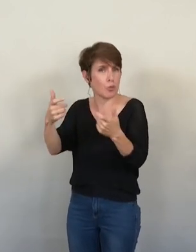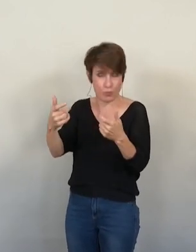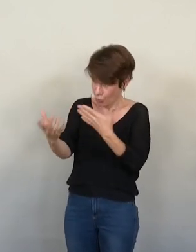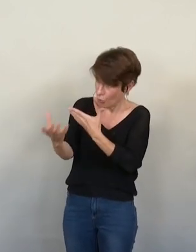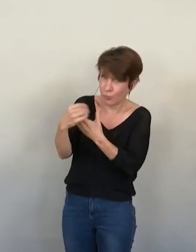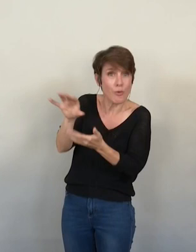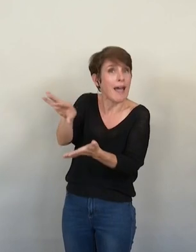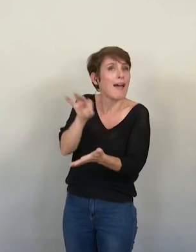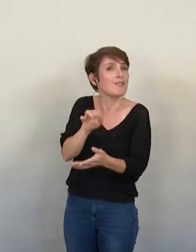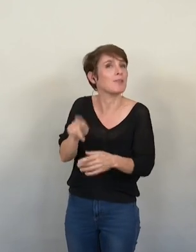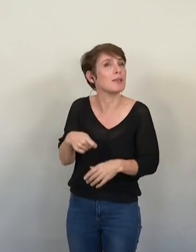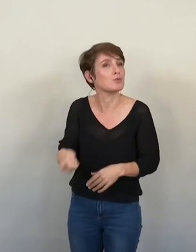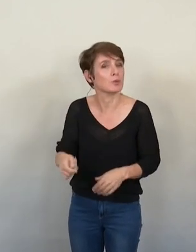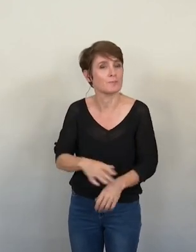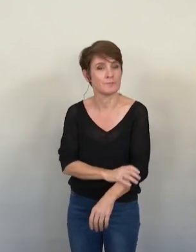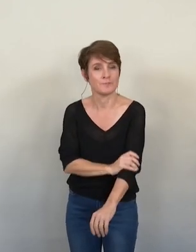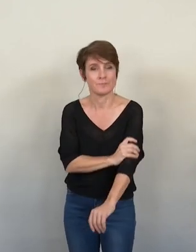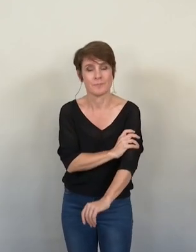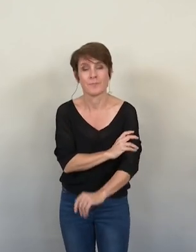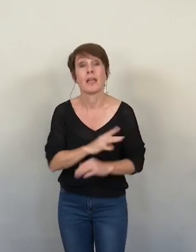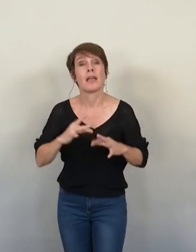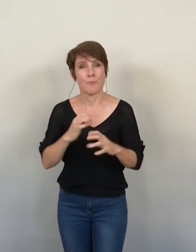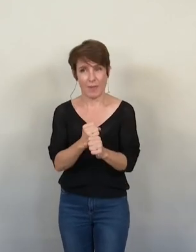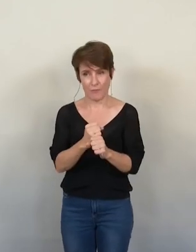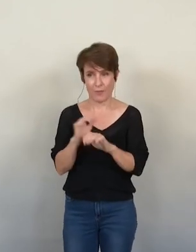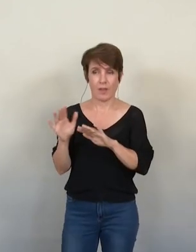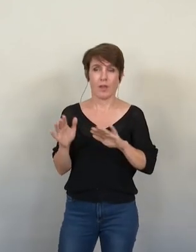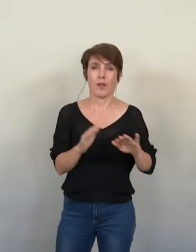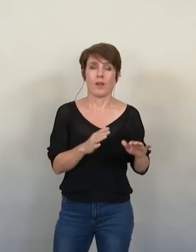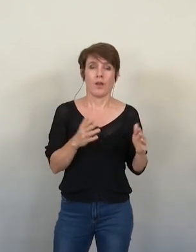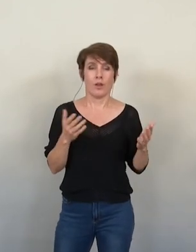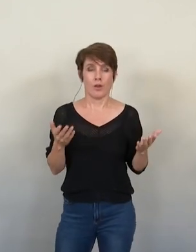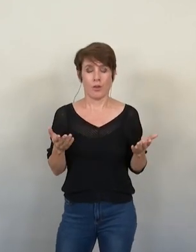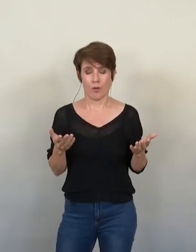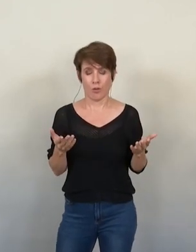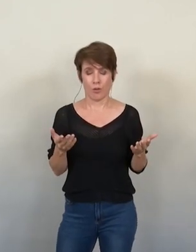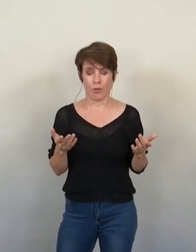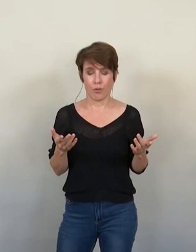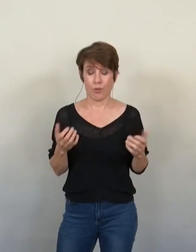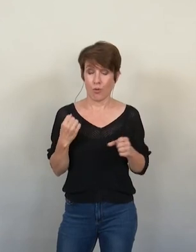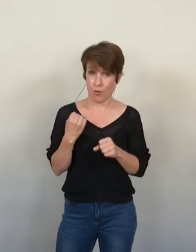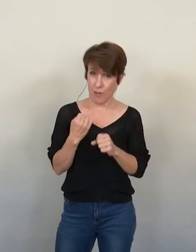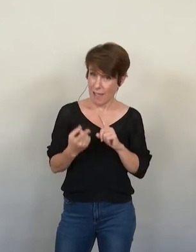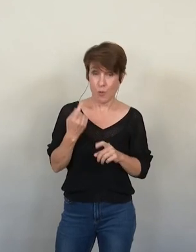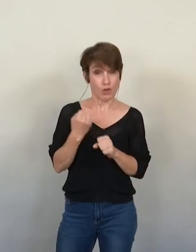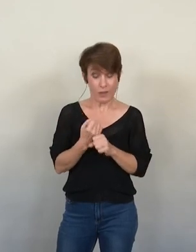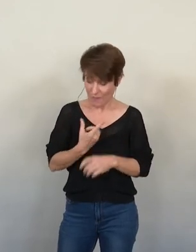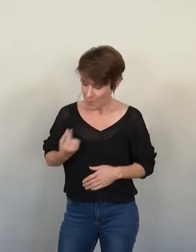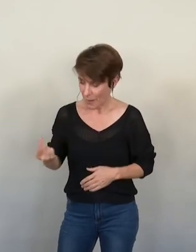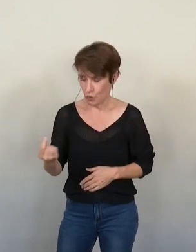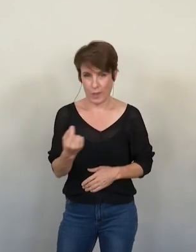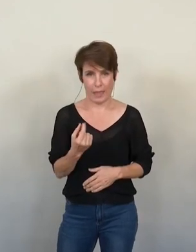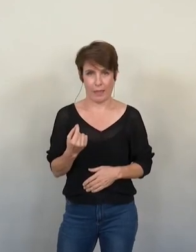acteurs bref euh l'idée c'est que les comme c'est un travail partenarial pour répondre à la question quels sont les leviers et les